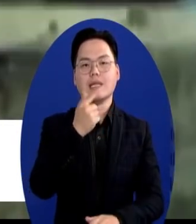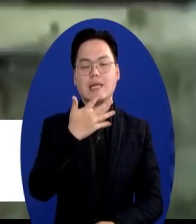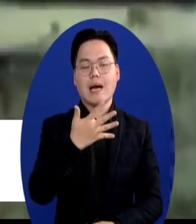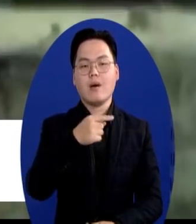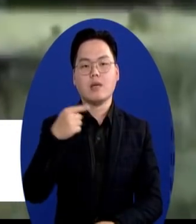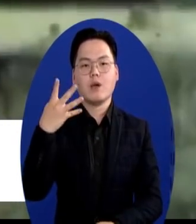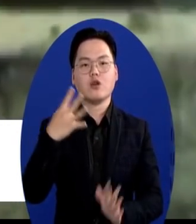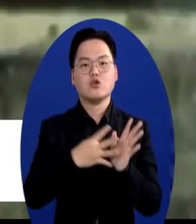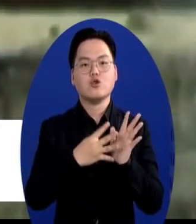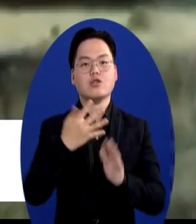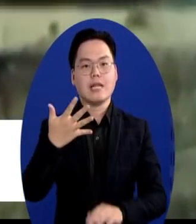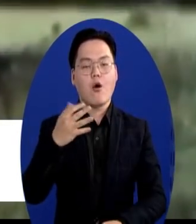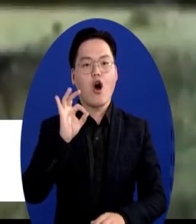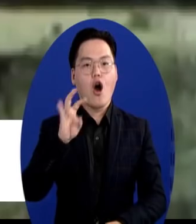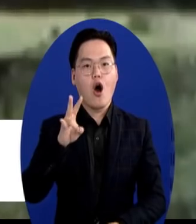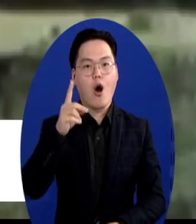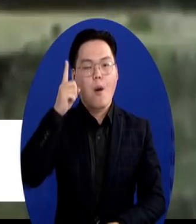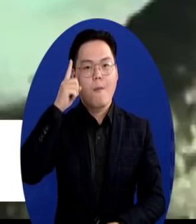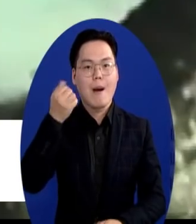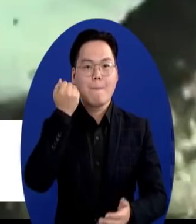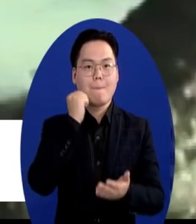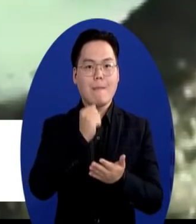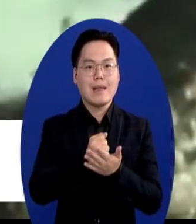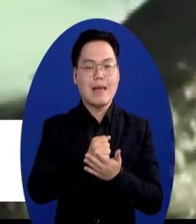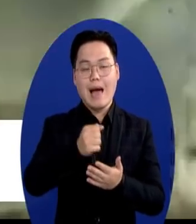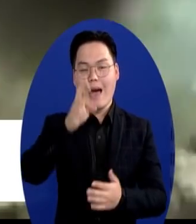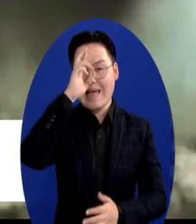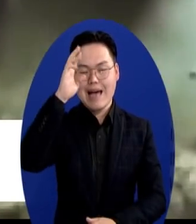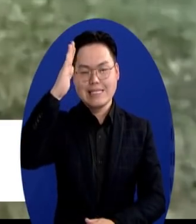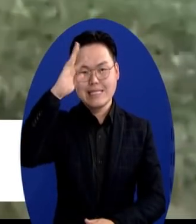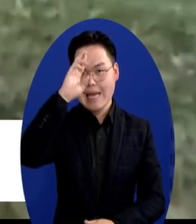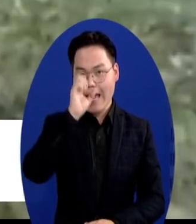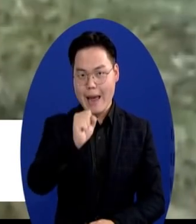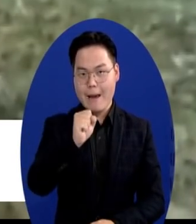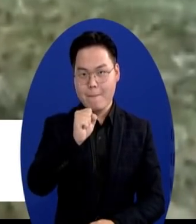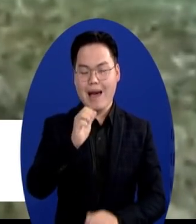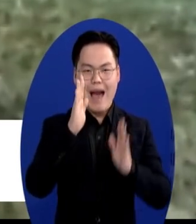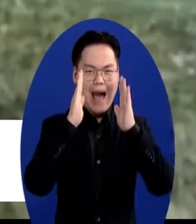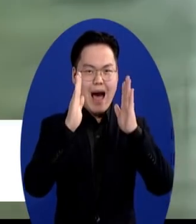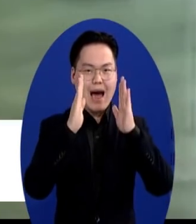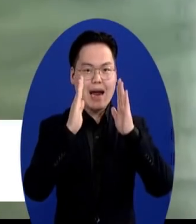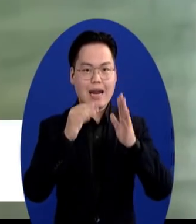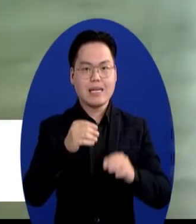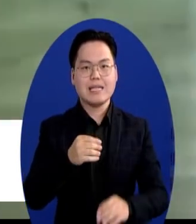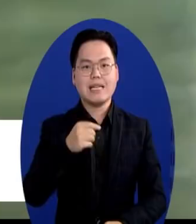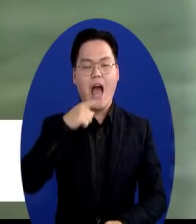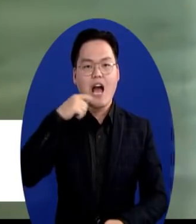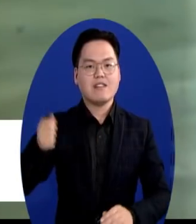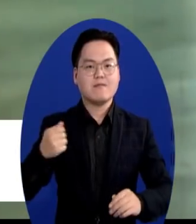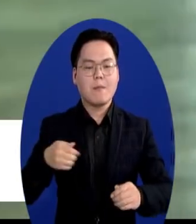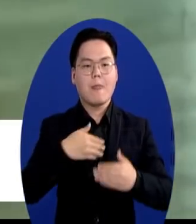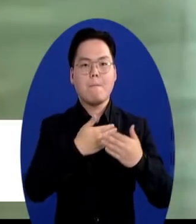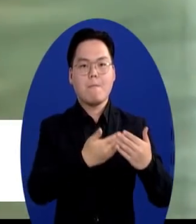1935-1945 оны хооронд Монгол төрийн зүгээс батлан хамгаалах салбарт ихээхэн анхаарч 80,000 сайн дурын морьт цэргүүдийг хилсүүлж Оросоос Монголд энэ